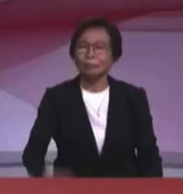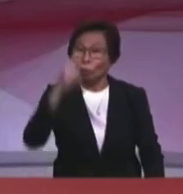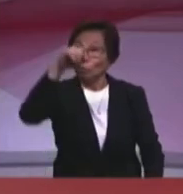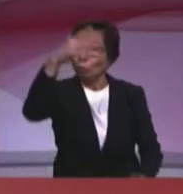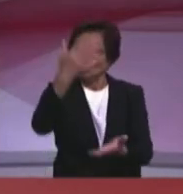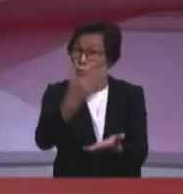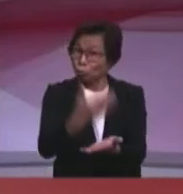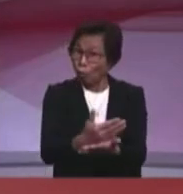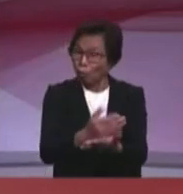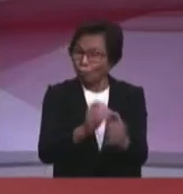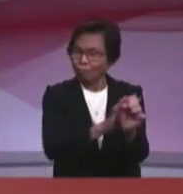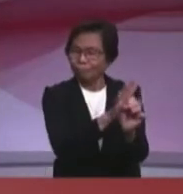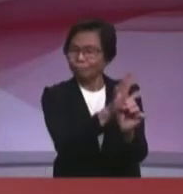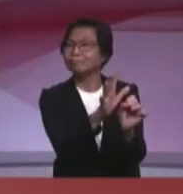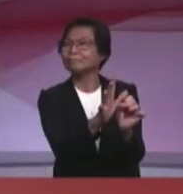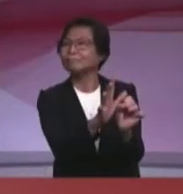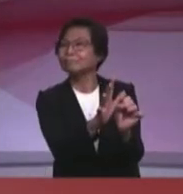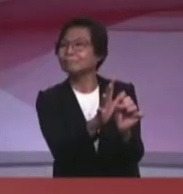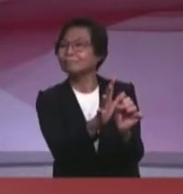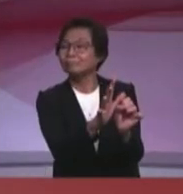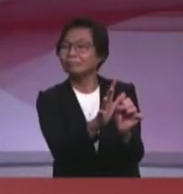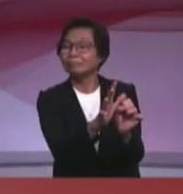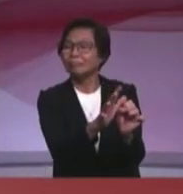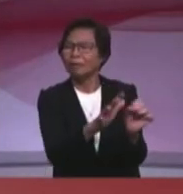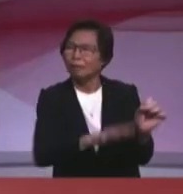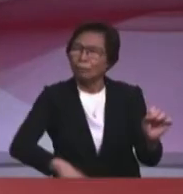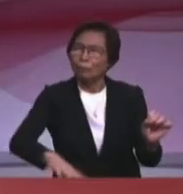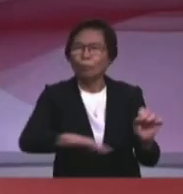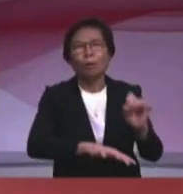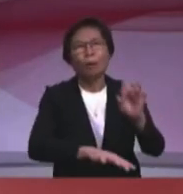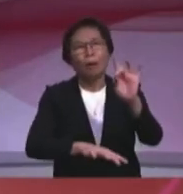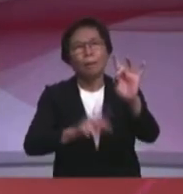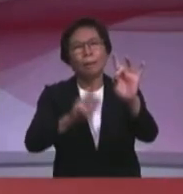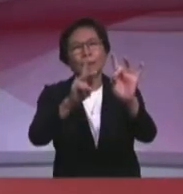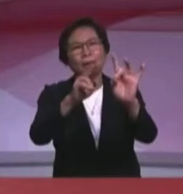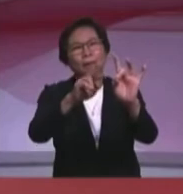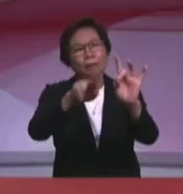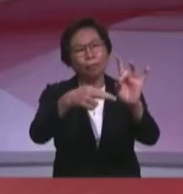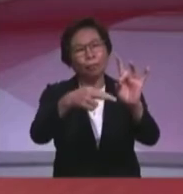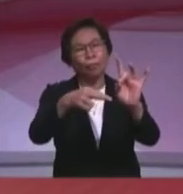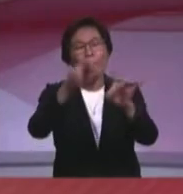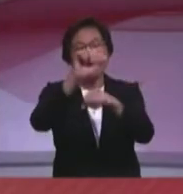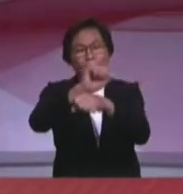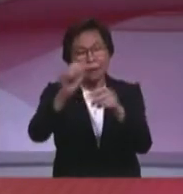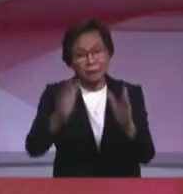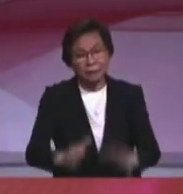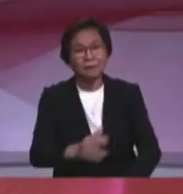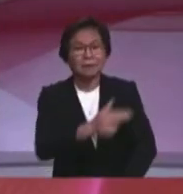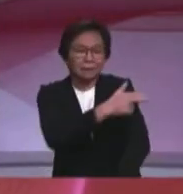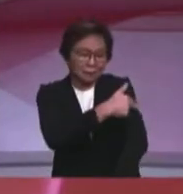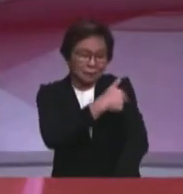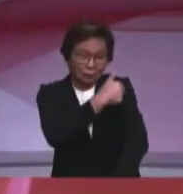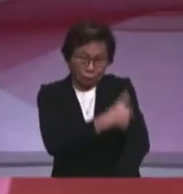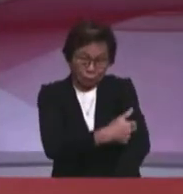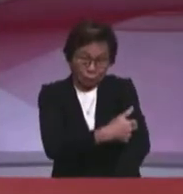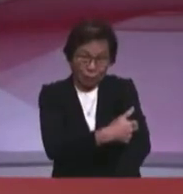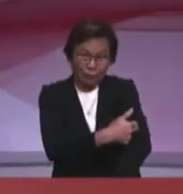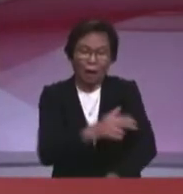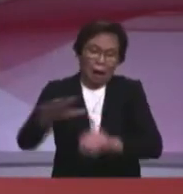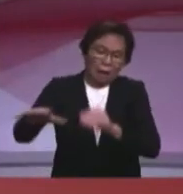mengurangi wabak komik 19 selama e8000 petugas kesehatan tambahan